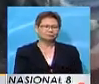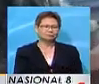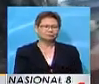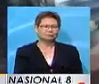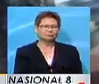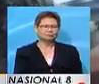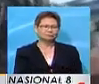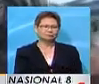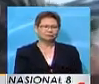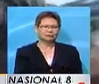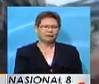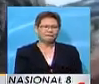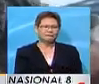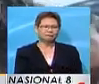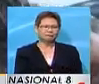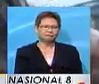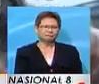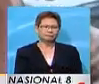terus